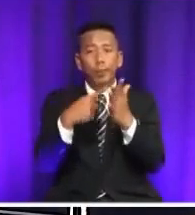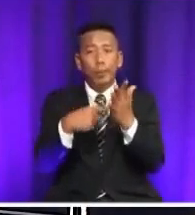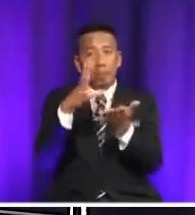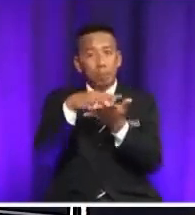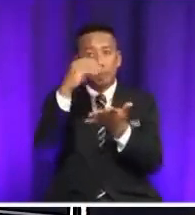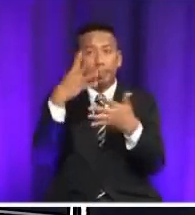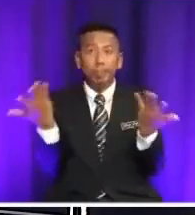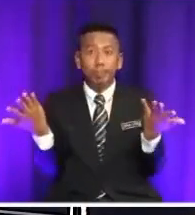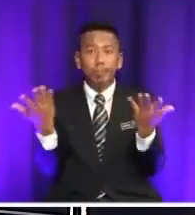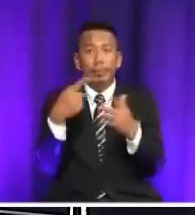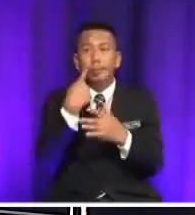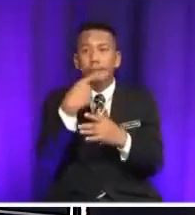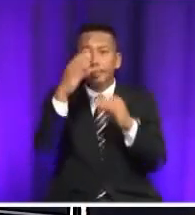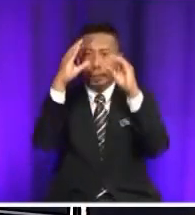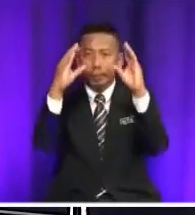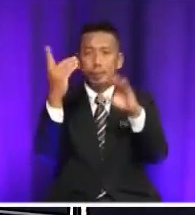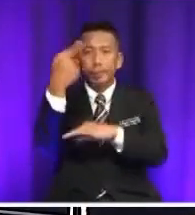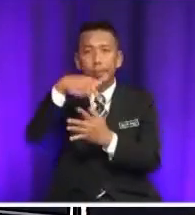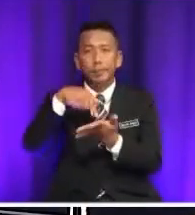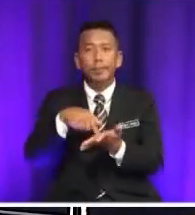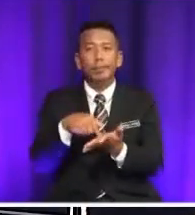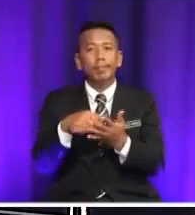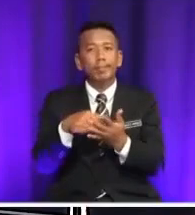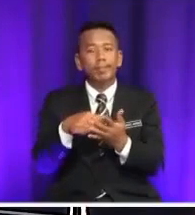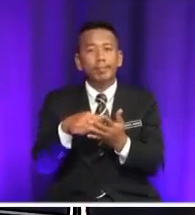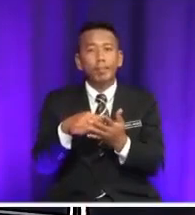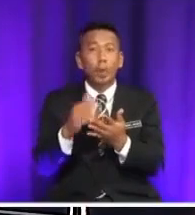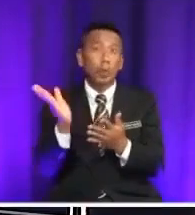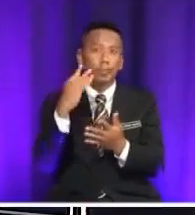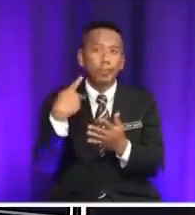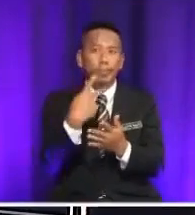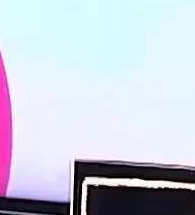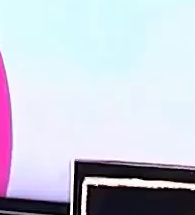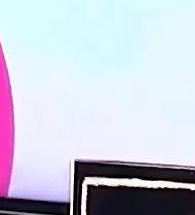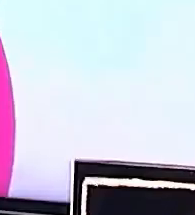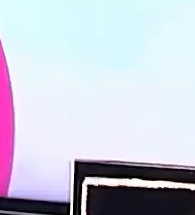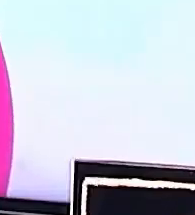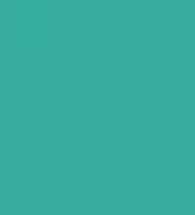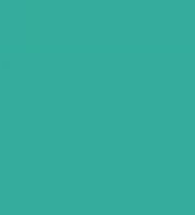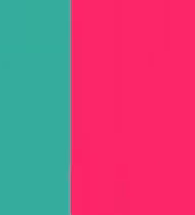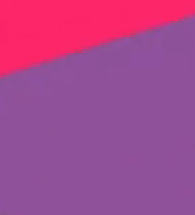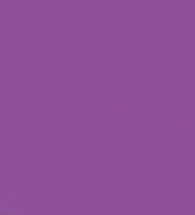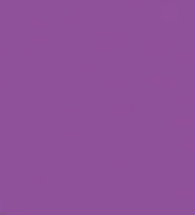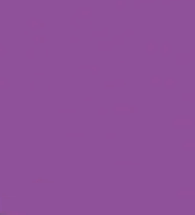akan belajar Siapakah guru kita pada hari ini Hmm joki tengok profil guru